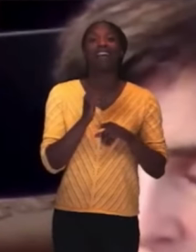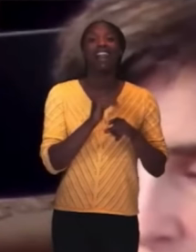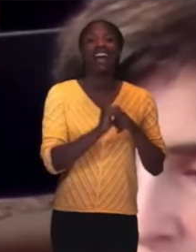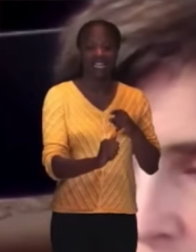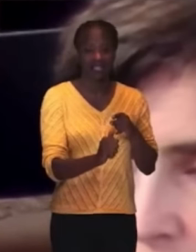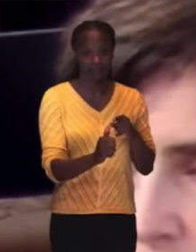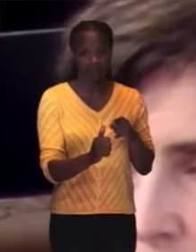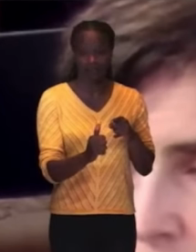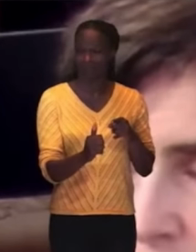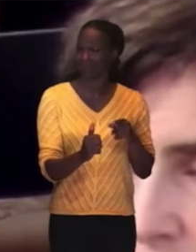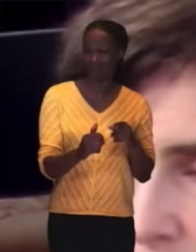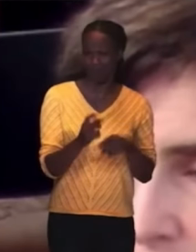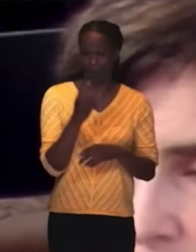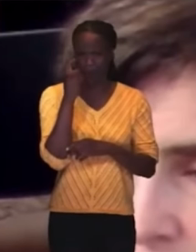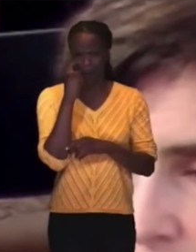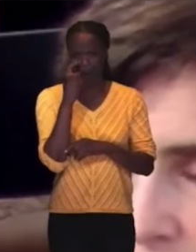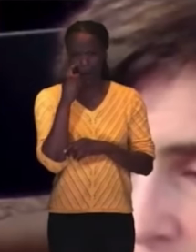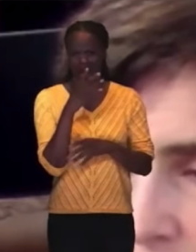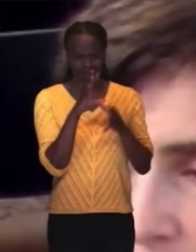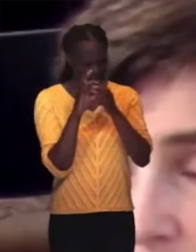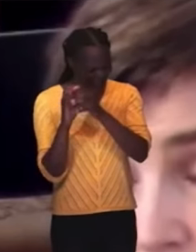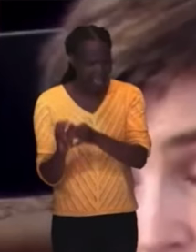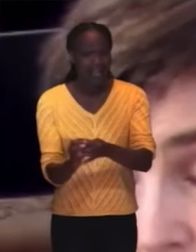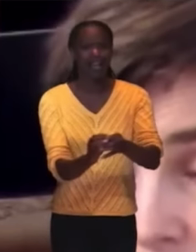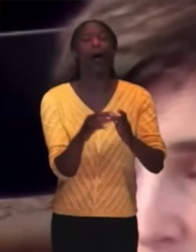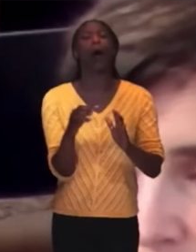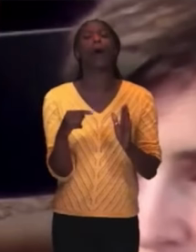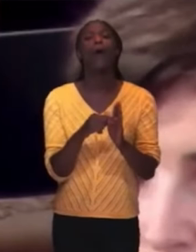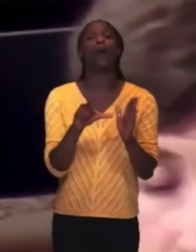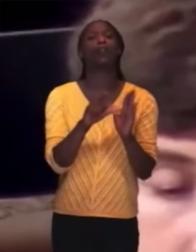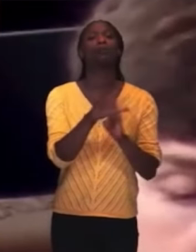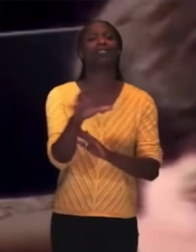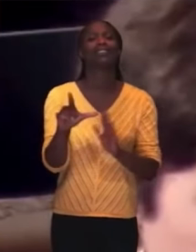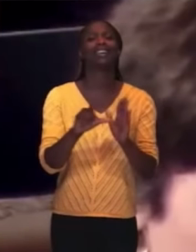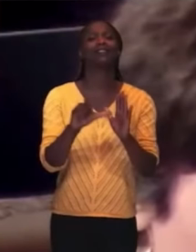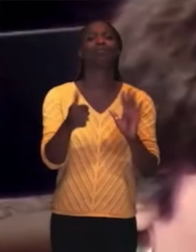réalisations des crédits, c'est 2025, c'est 2026, sinon 2027 ou 2028.